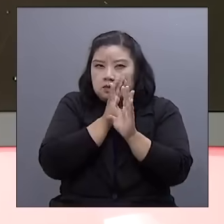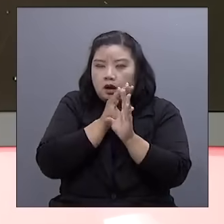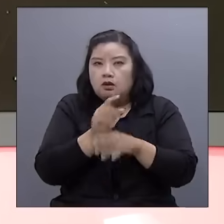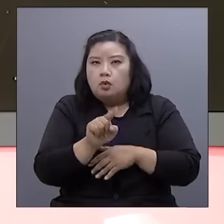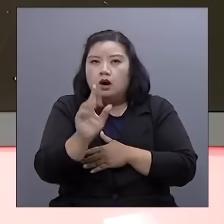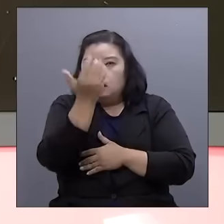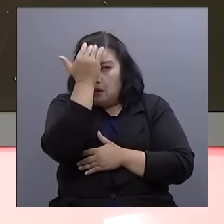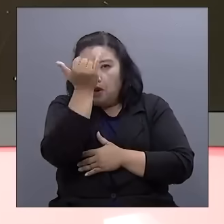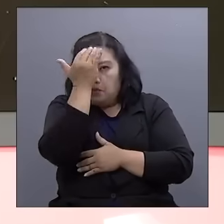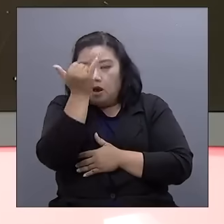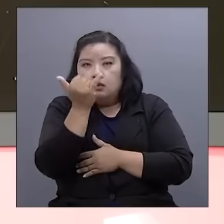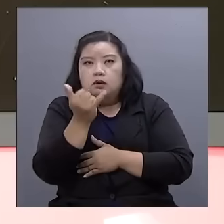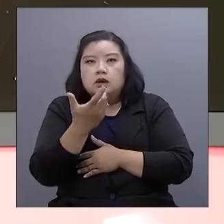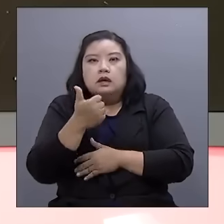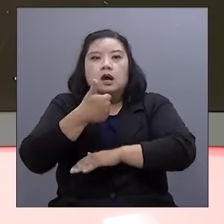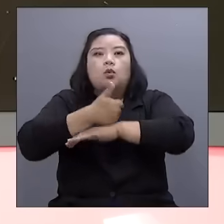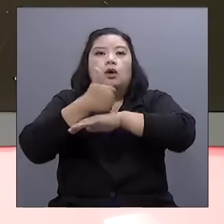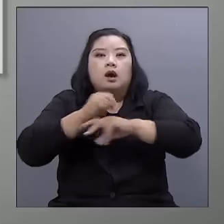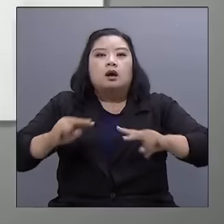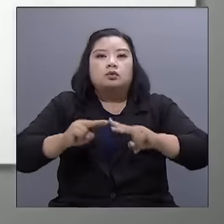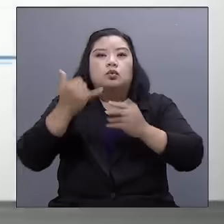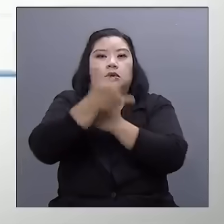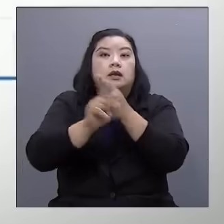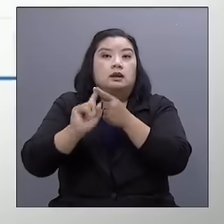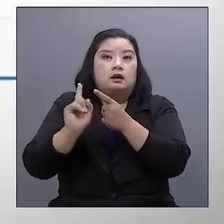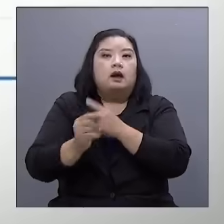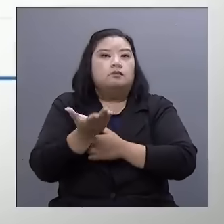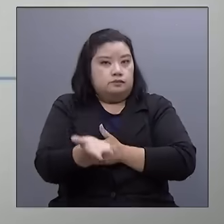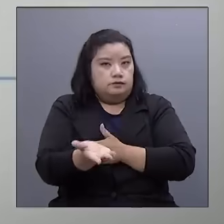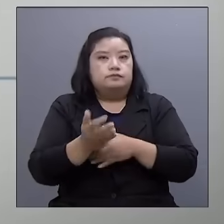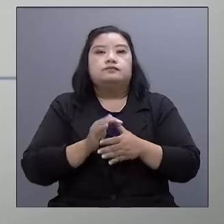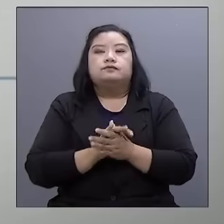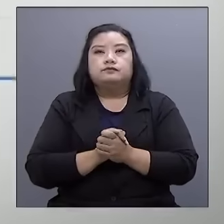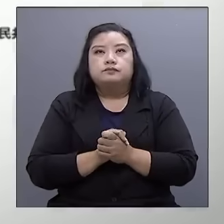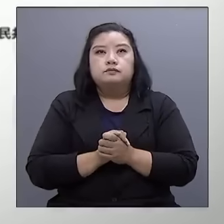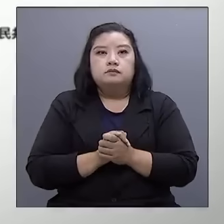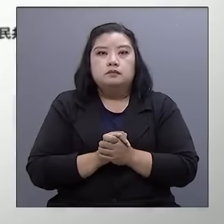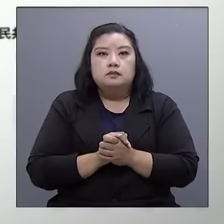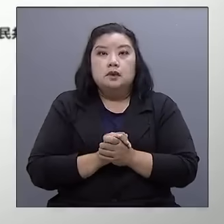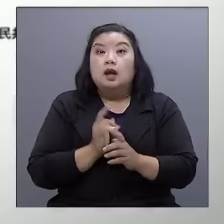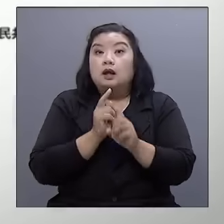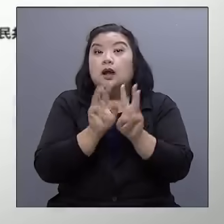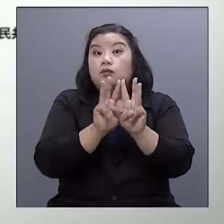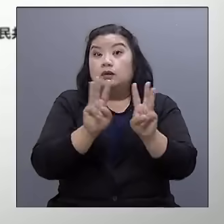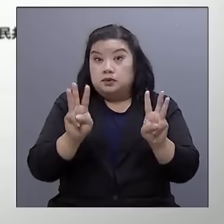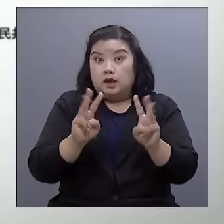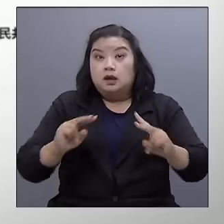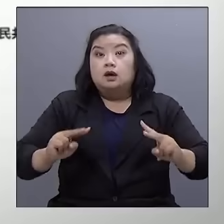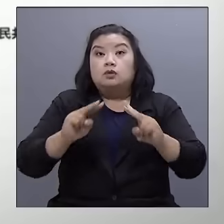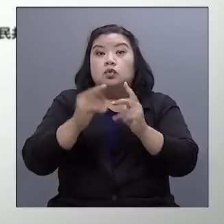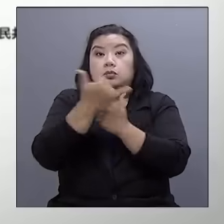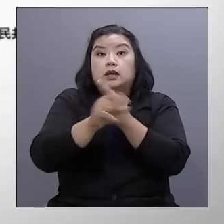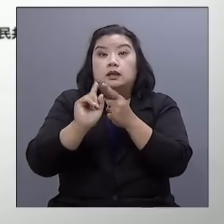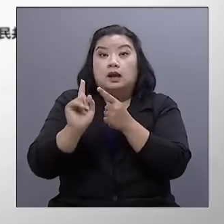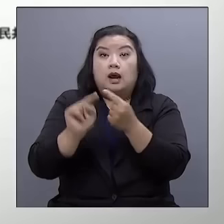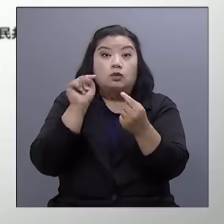เกิดขึ้นกับตัวอดีตรัฐมนตรีคนนี้ค่ะเว็บไซต์กระทรวงการต่างประเทศจีนหน้านี้นะคะจริงๆ